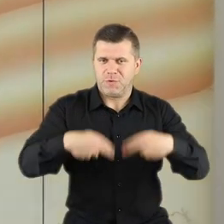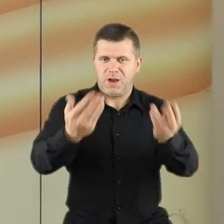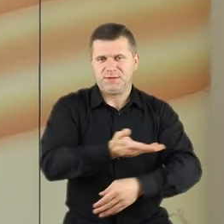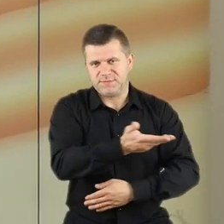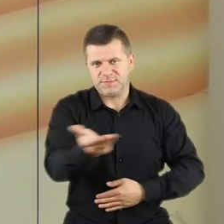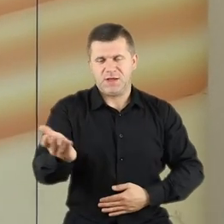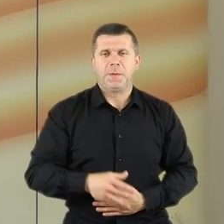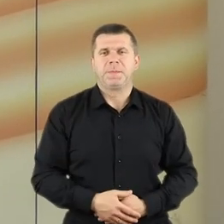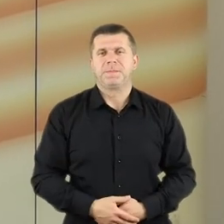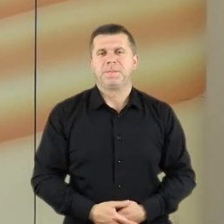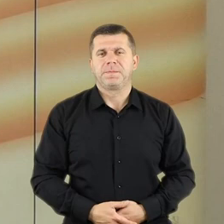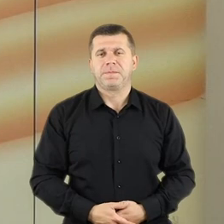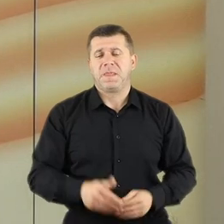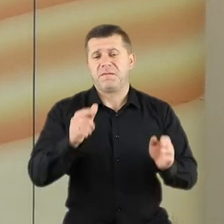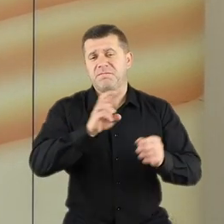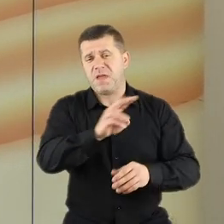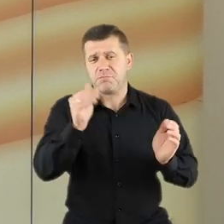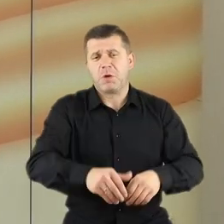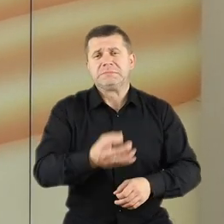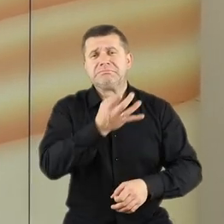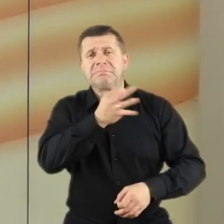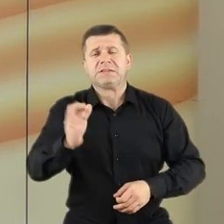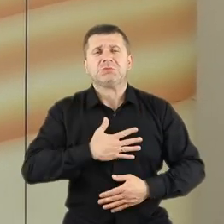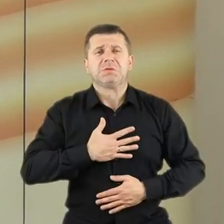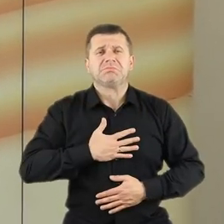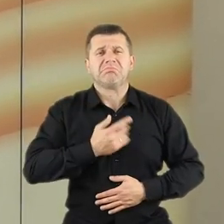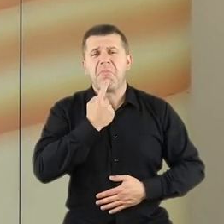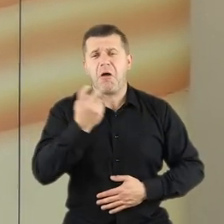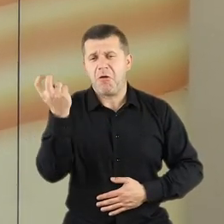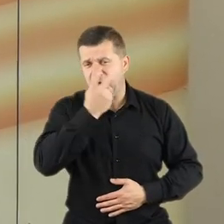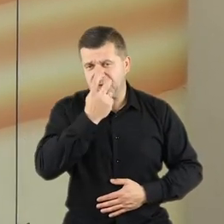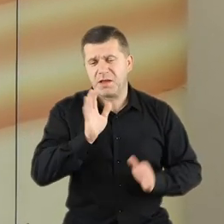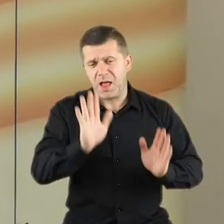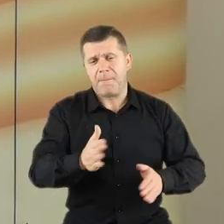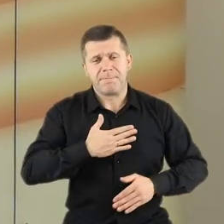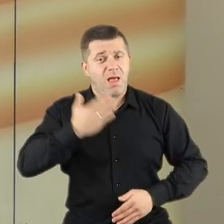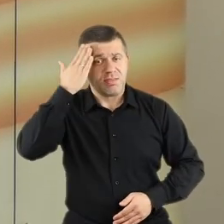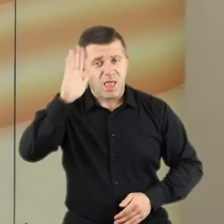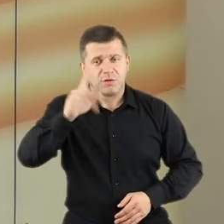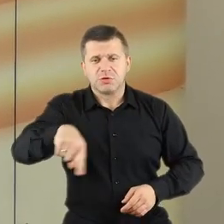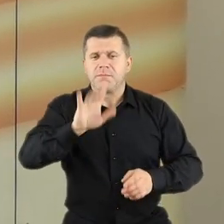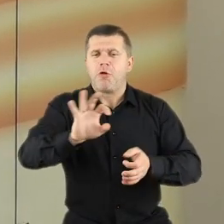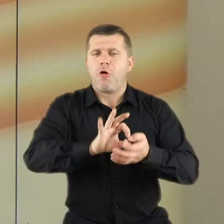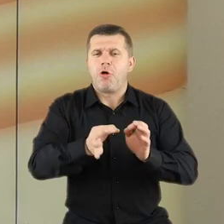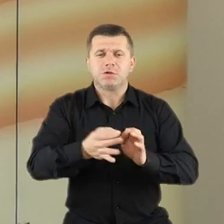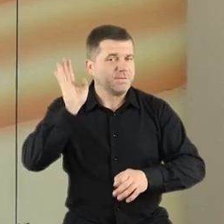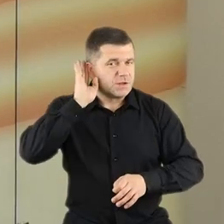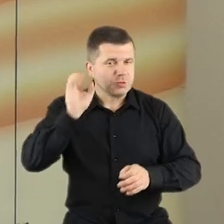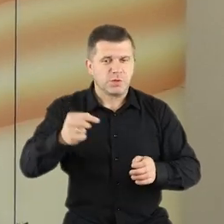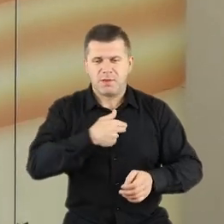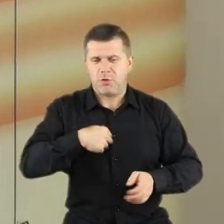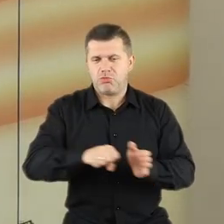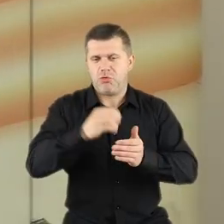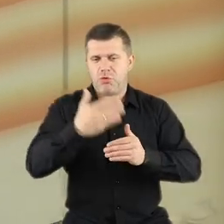No może was to specjalnie nie będzie interesować ale mam nadzieję że że chociaż mnie wysłucha cię do końca